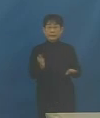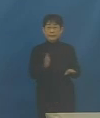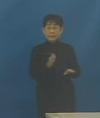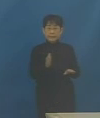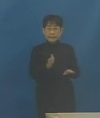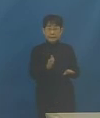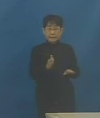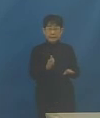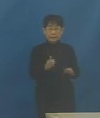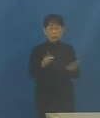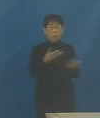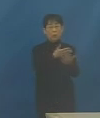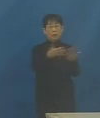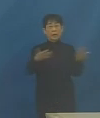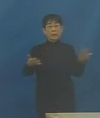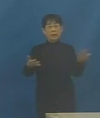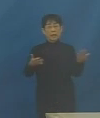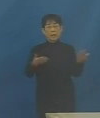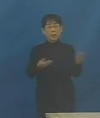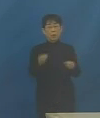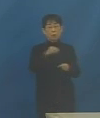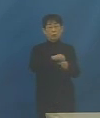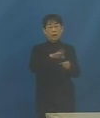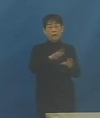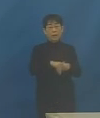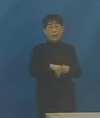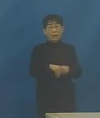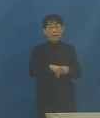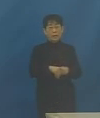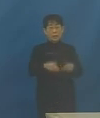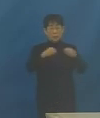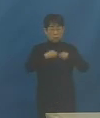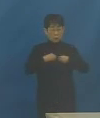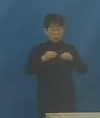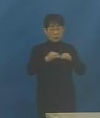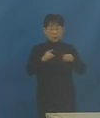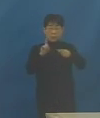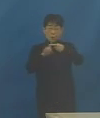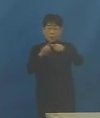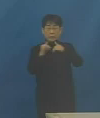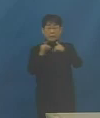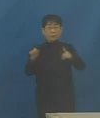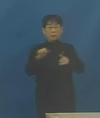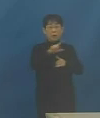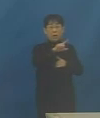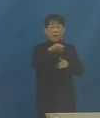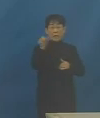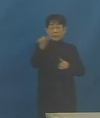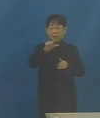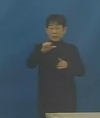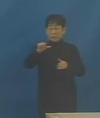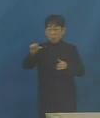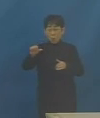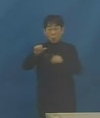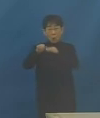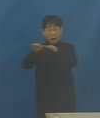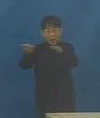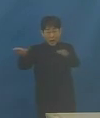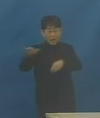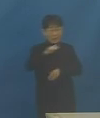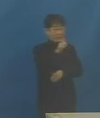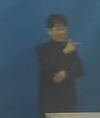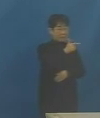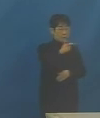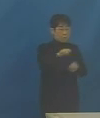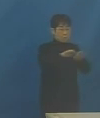グラフがありますこれあの陽性者の水ですねえぇまぁ第5波灯台ロッパの立ち上がりa まあ